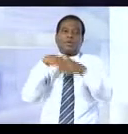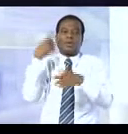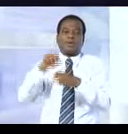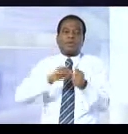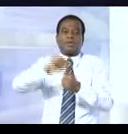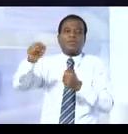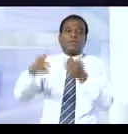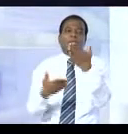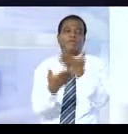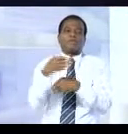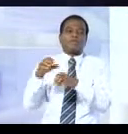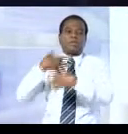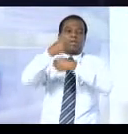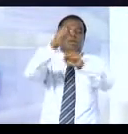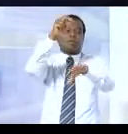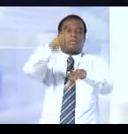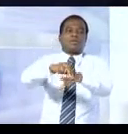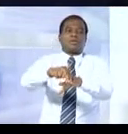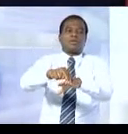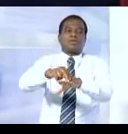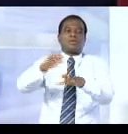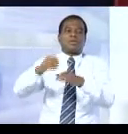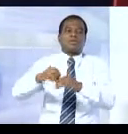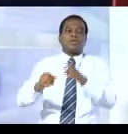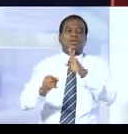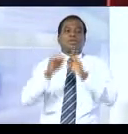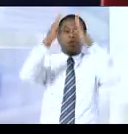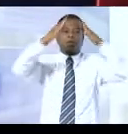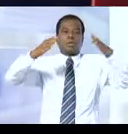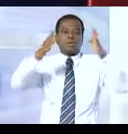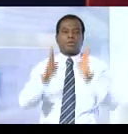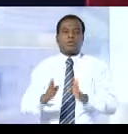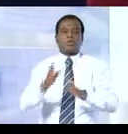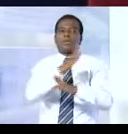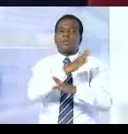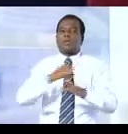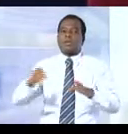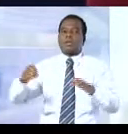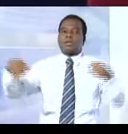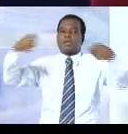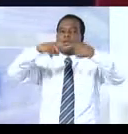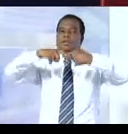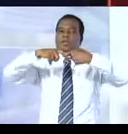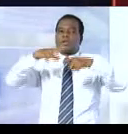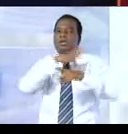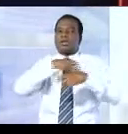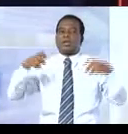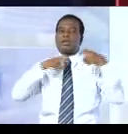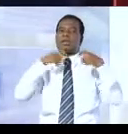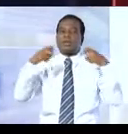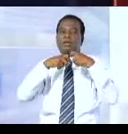passe par la mise en place des infrastructures, des interconnexions